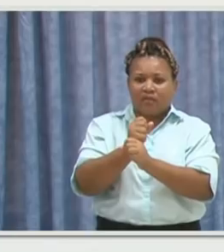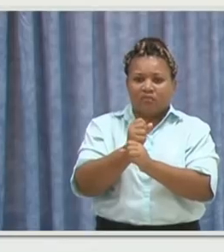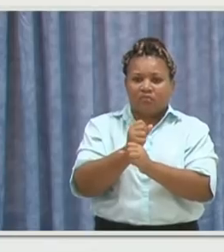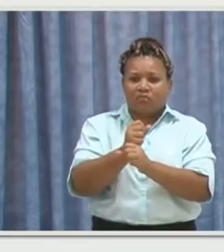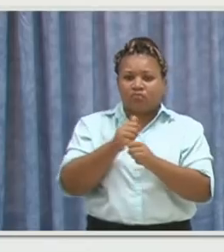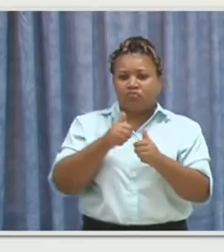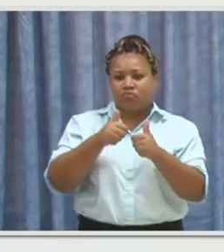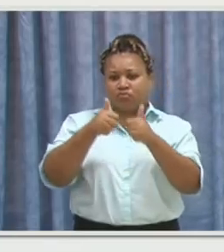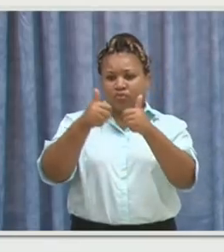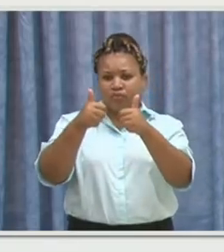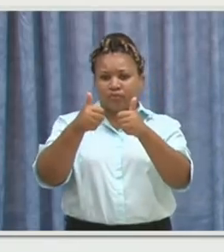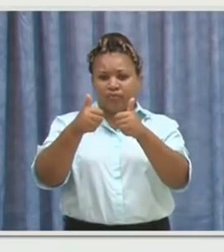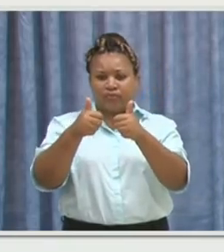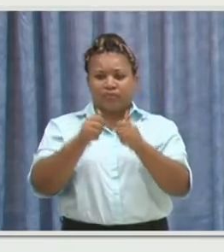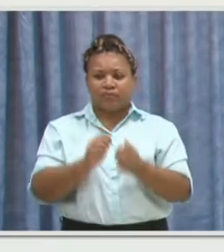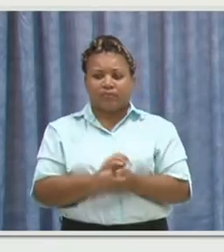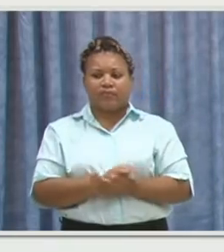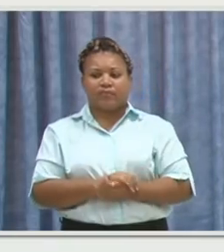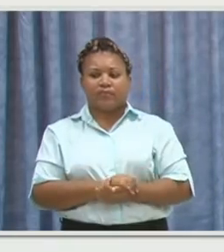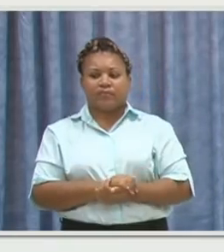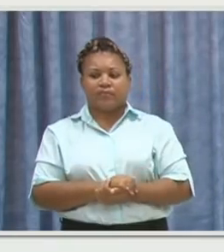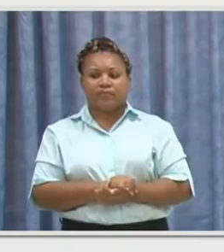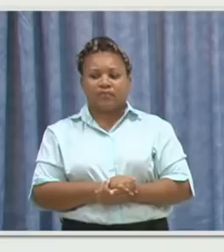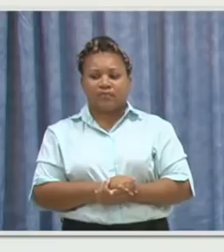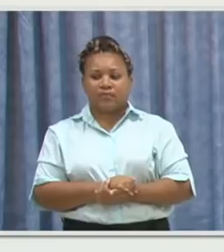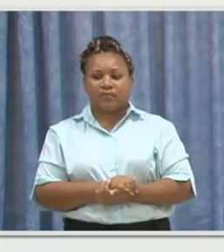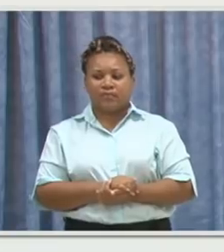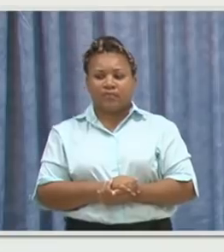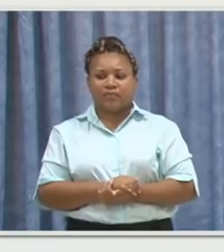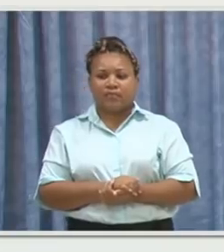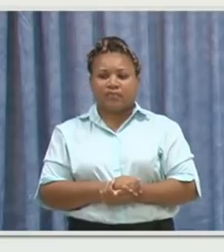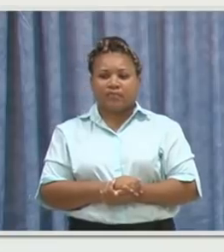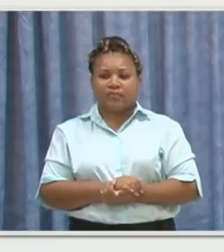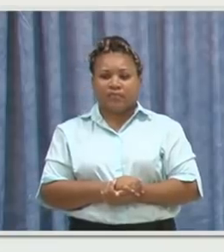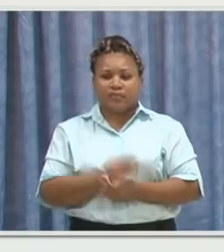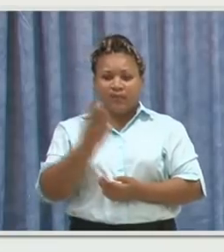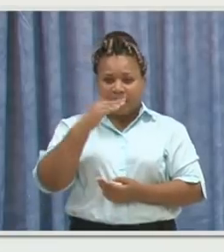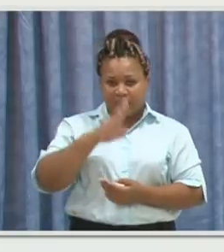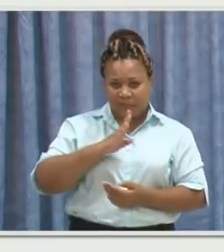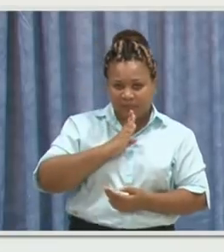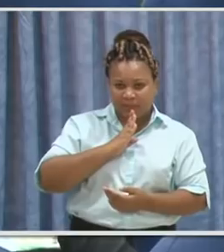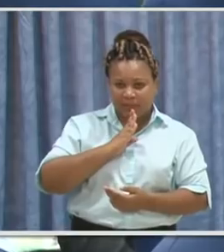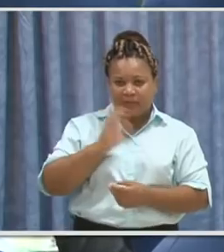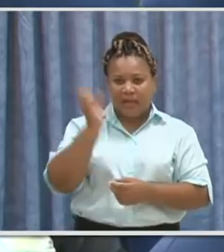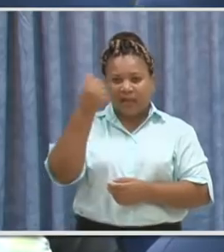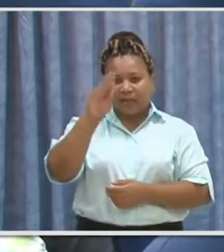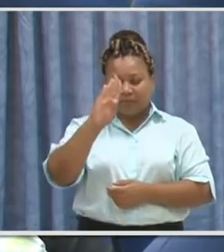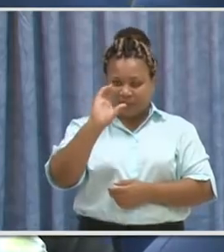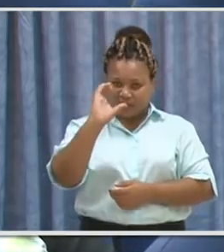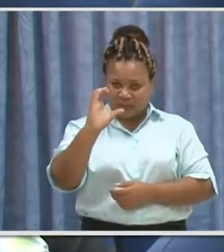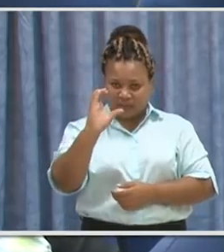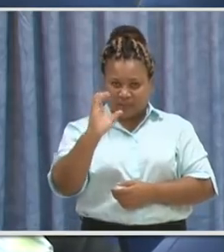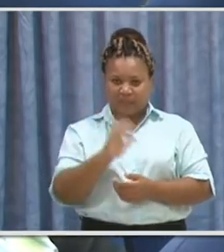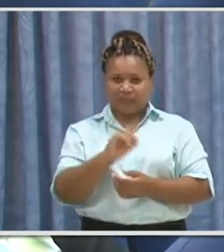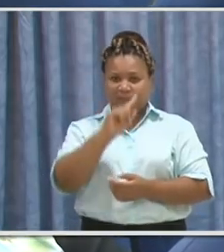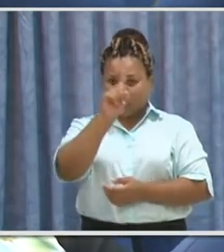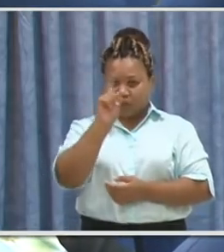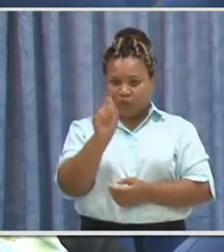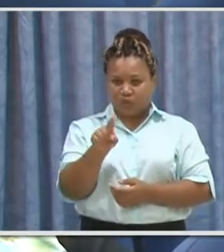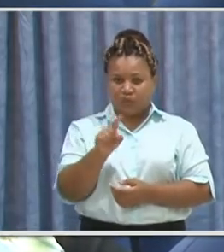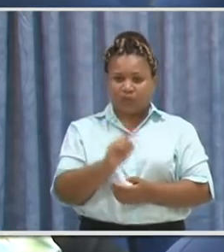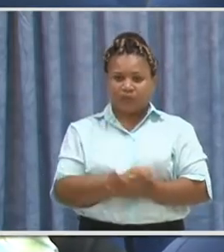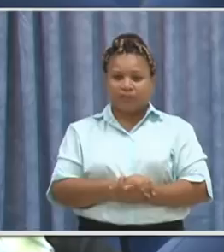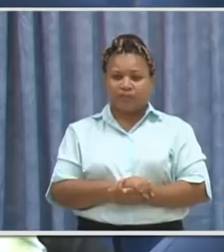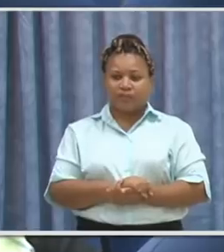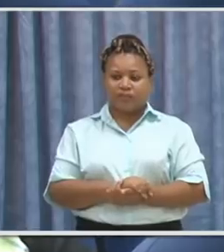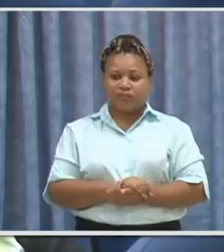N'a pas pour une question, coach Charlie. Bon après-midi, Charlie, l'espérance SBC. Il est dans sa situation, peut-être qu'il préoccupe beaucoup